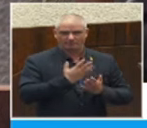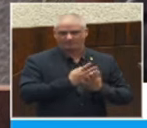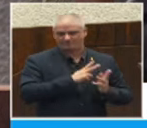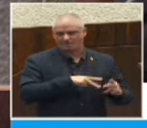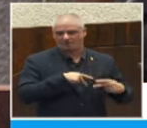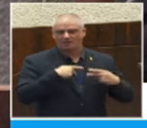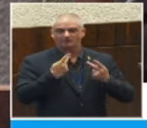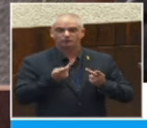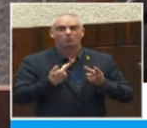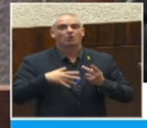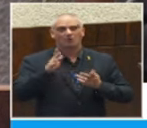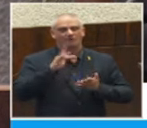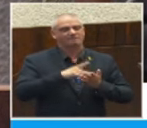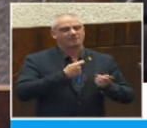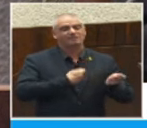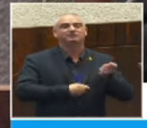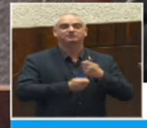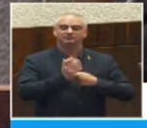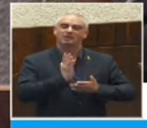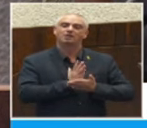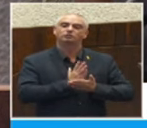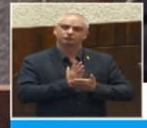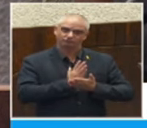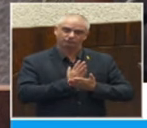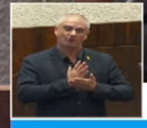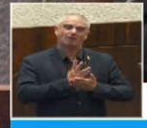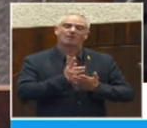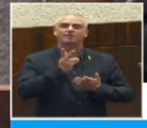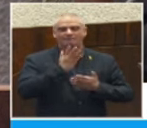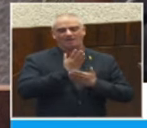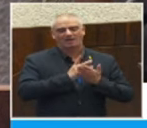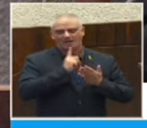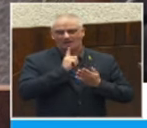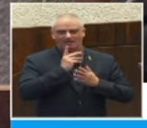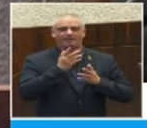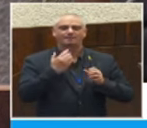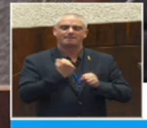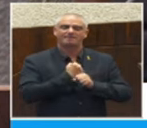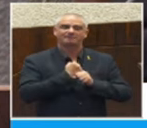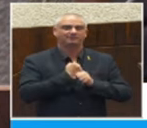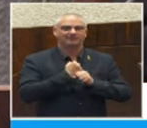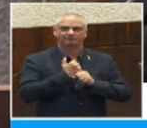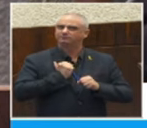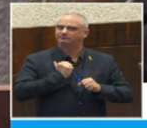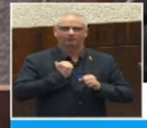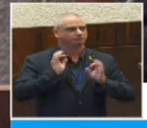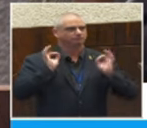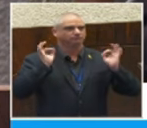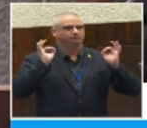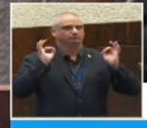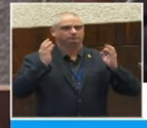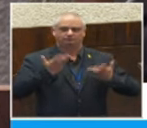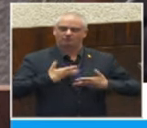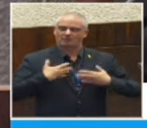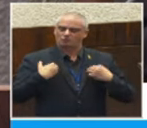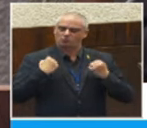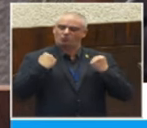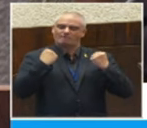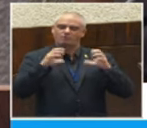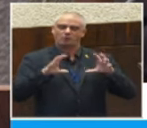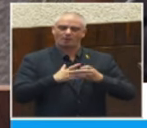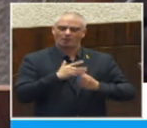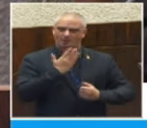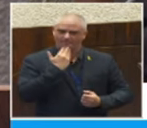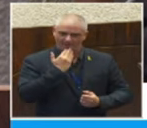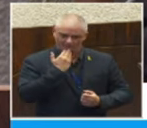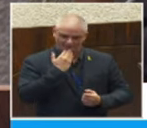בעסקה שהבשילה ומאותם במבצעים צבאיים מזהירים שהפיחו רוח גבורה בעם ישראל, ובהם